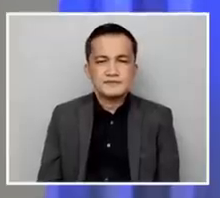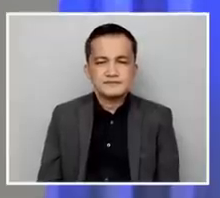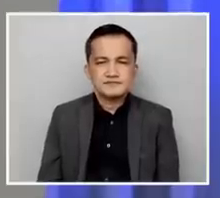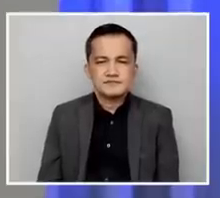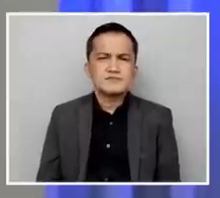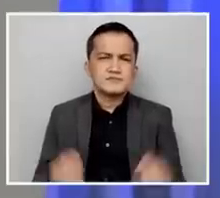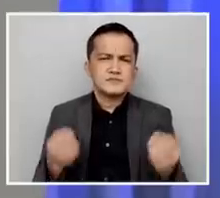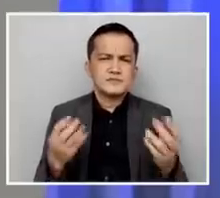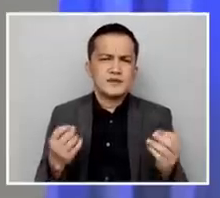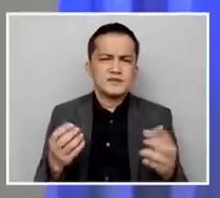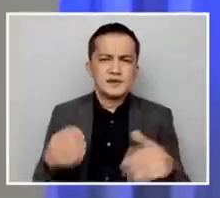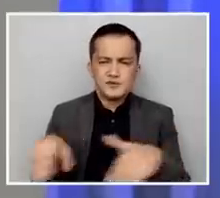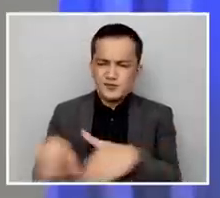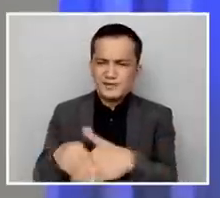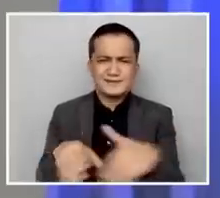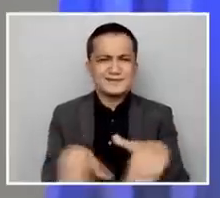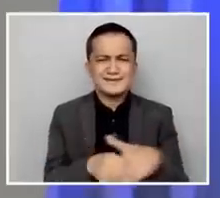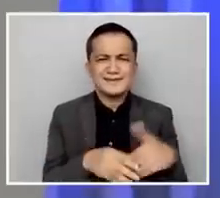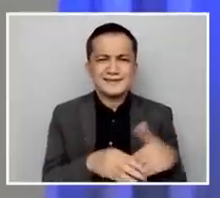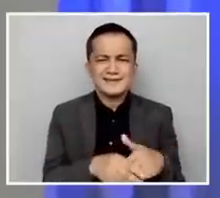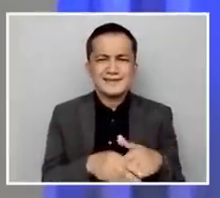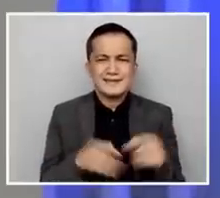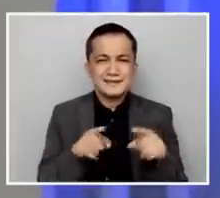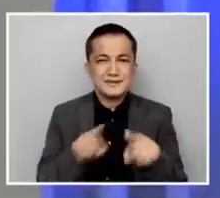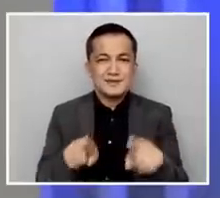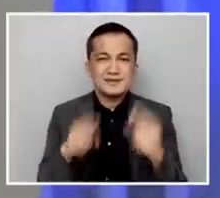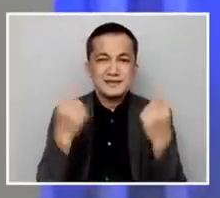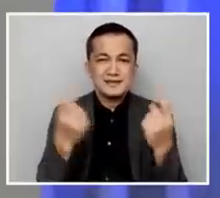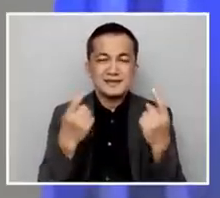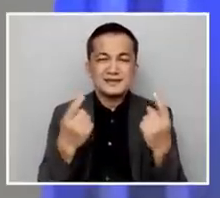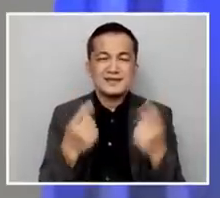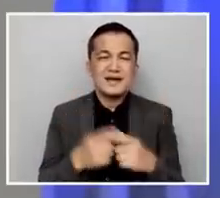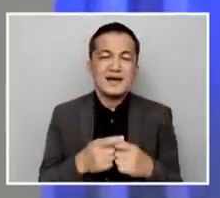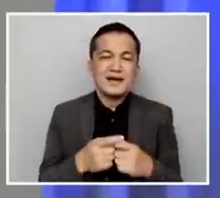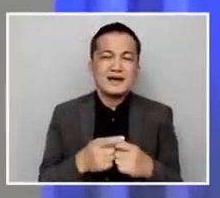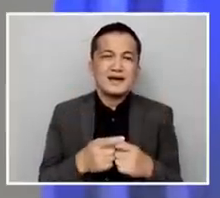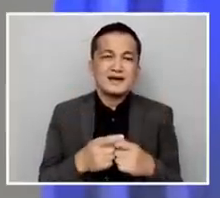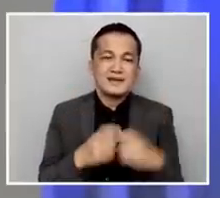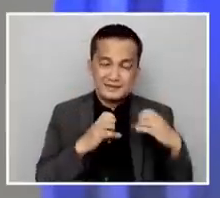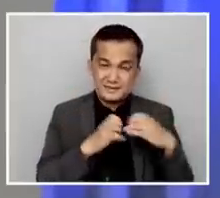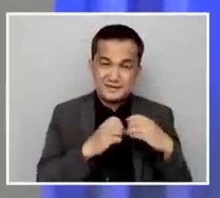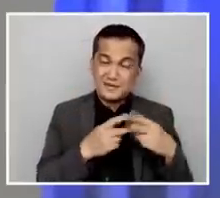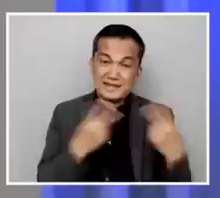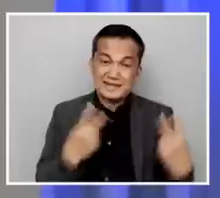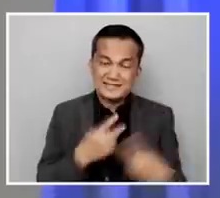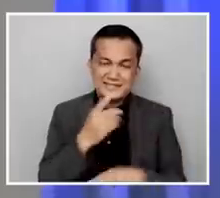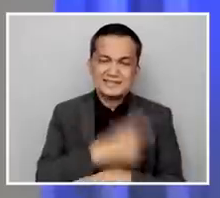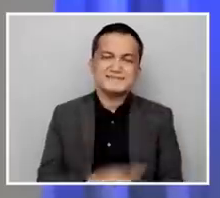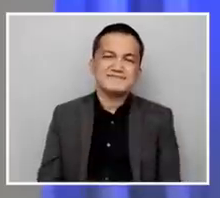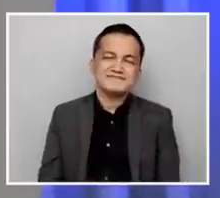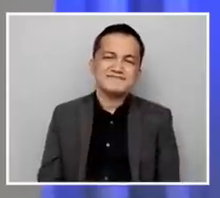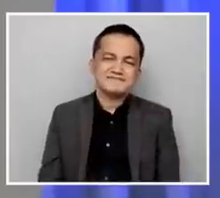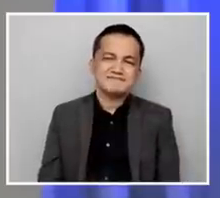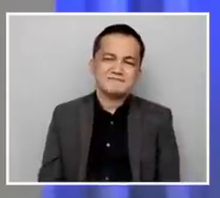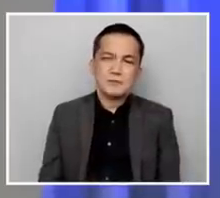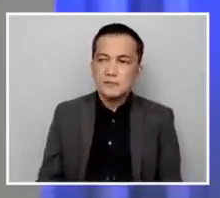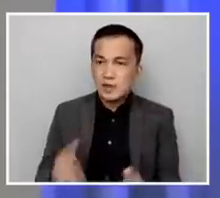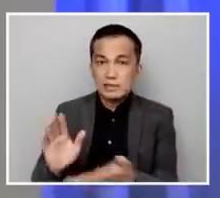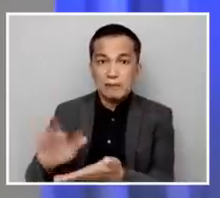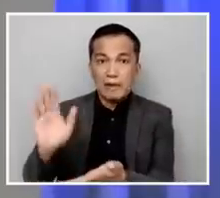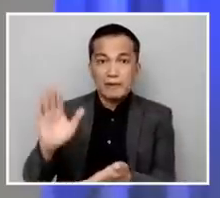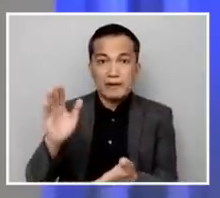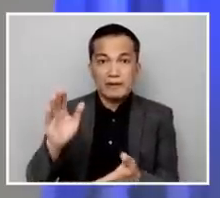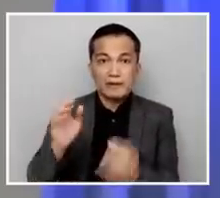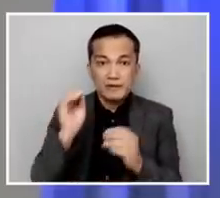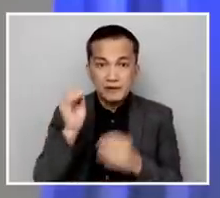Kabi-kabila ang mga kasalang bayan na isinabay sa pagdiriwang ng araw ng mga puso. Kahit na tumaas pa ang presyo ng mga bulaklak,